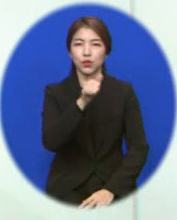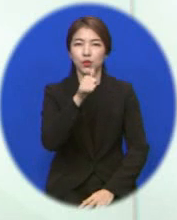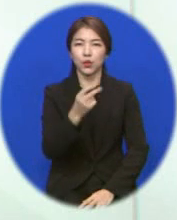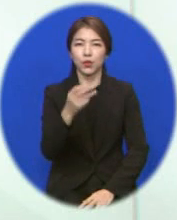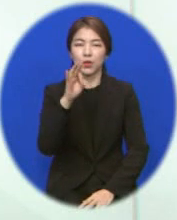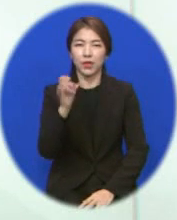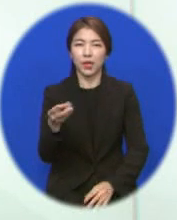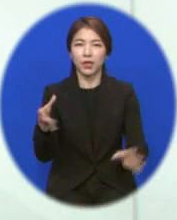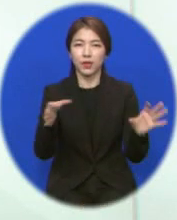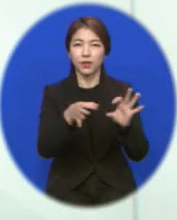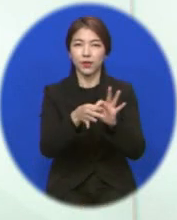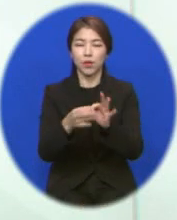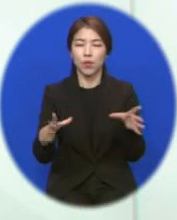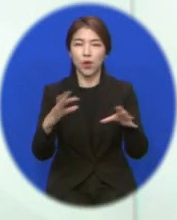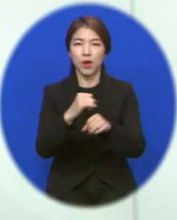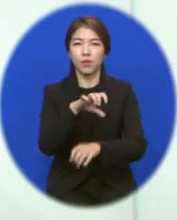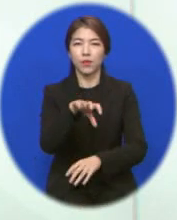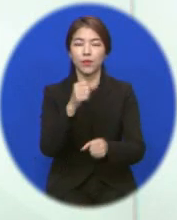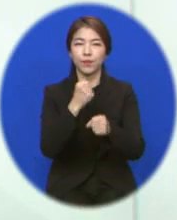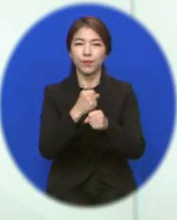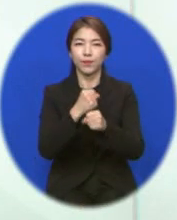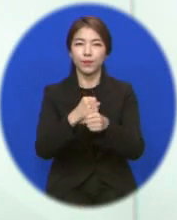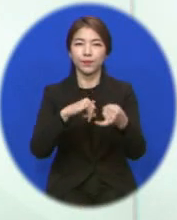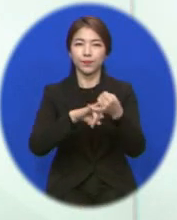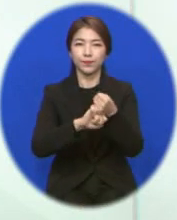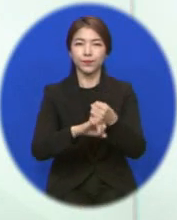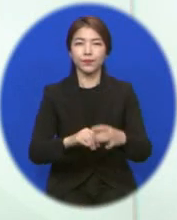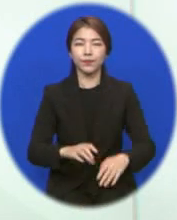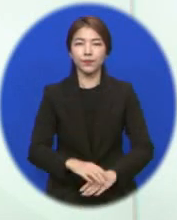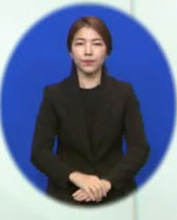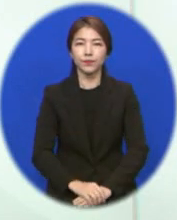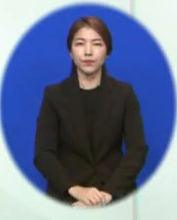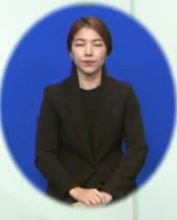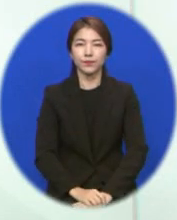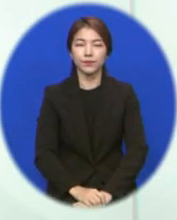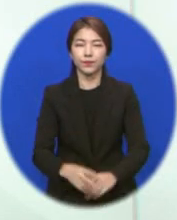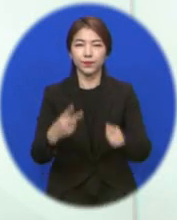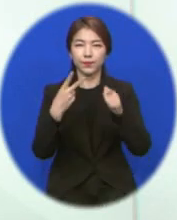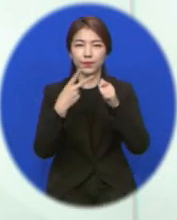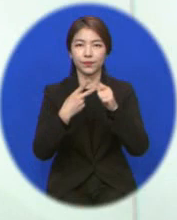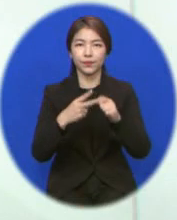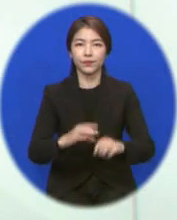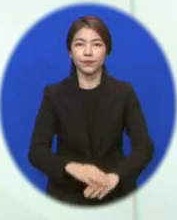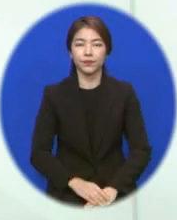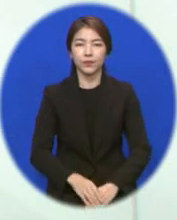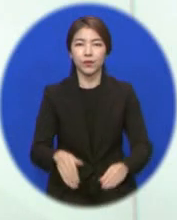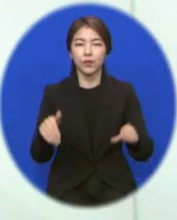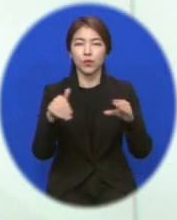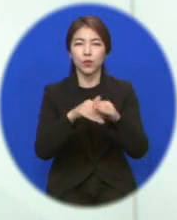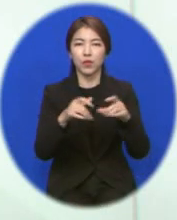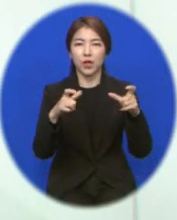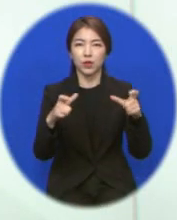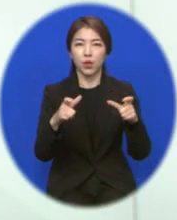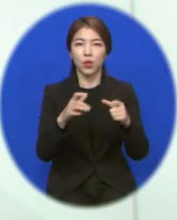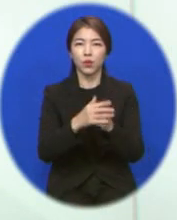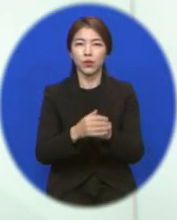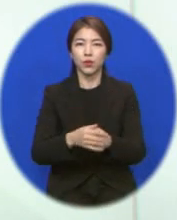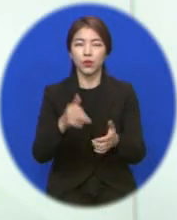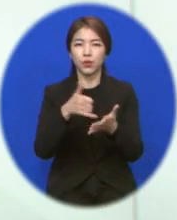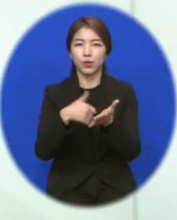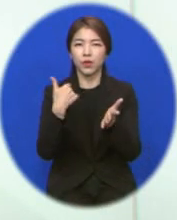전통,효도,복지가 조화롭게어우러지는복합적인공간으로조성하고자합니다.둘째,시민들은